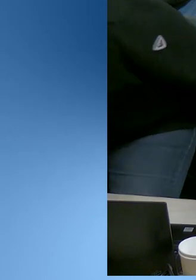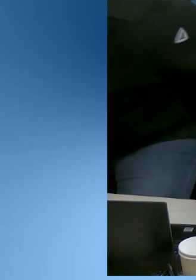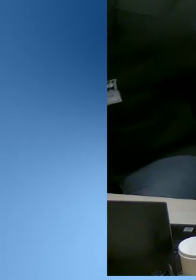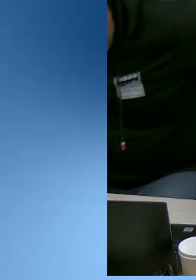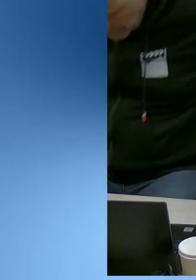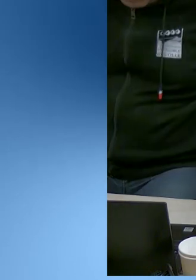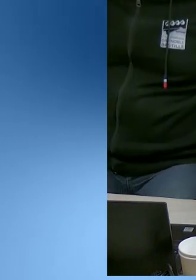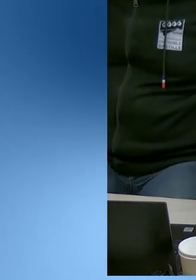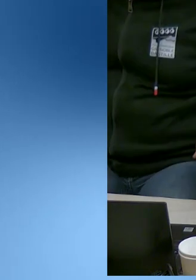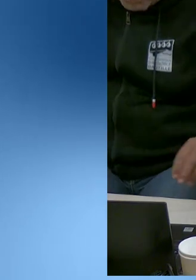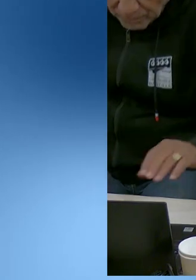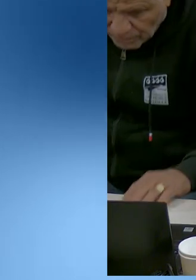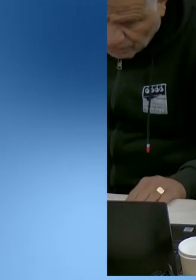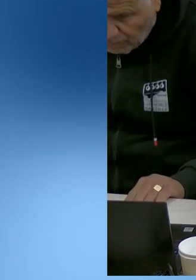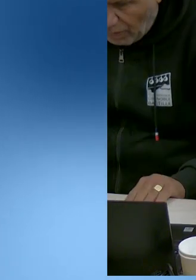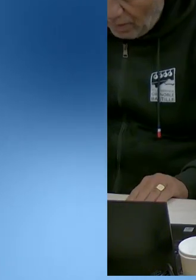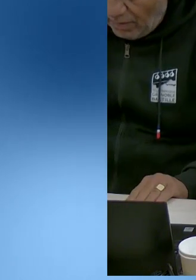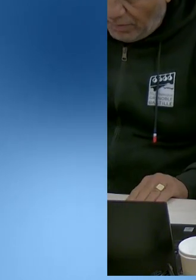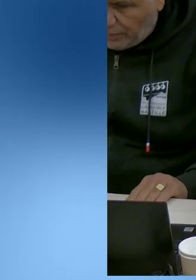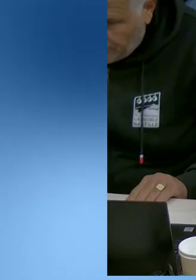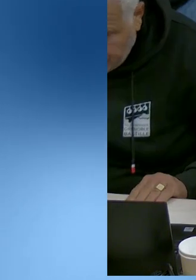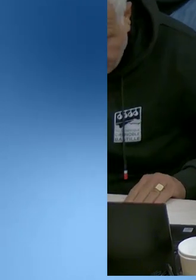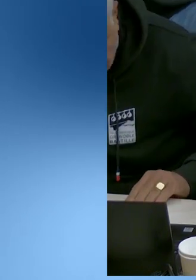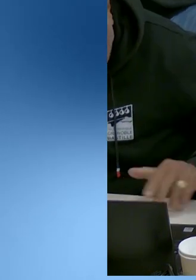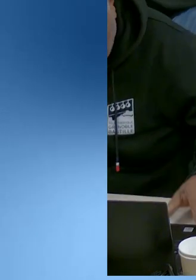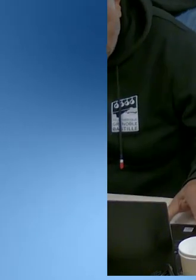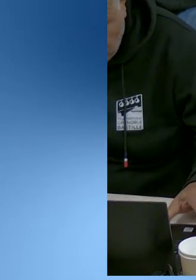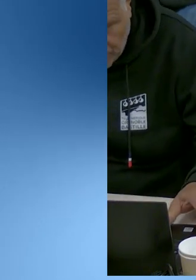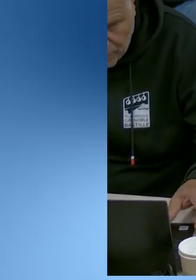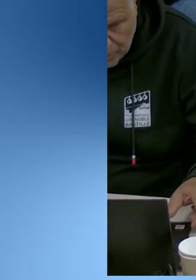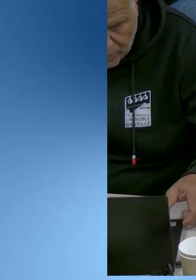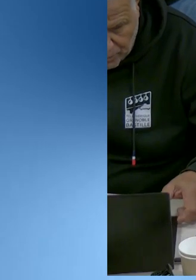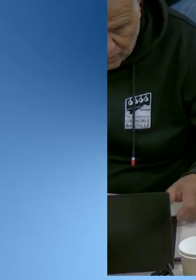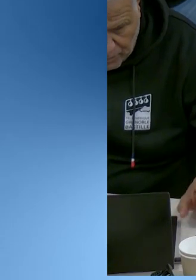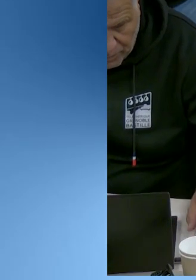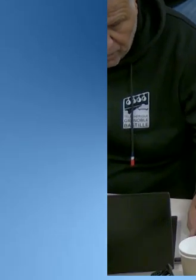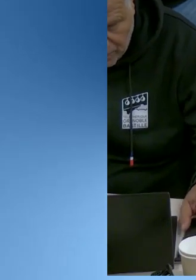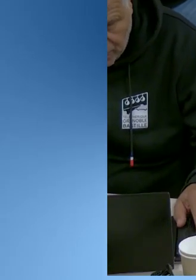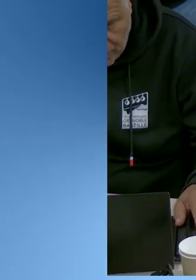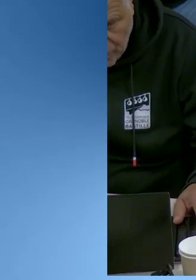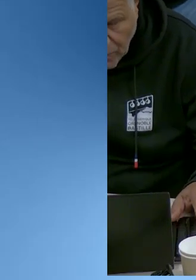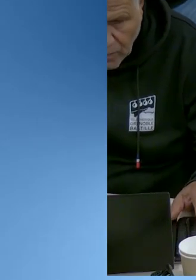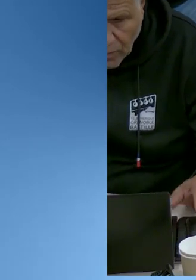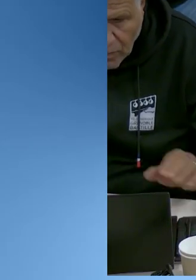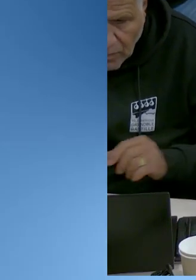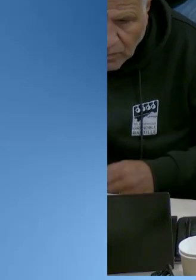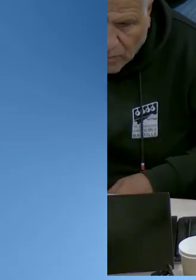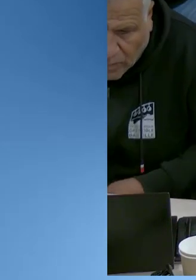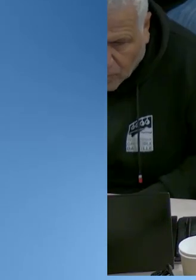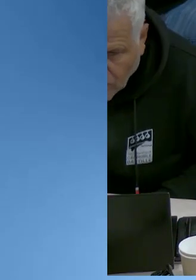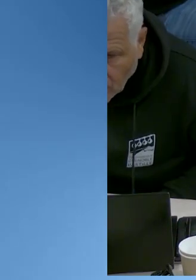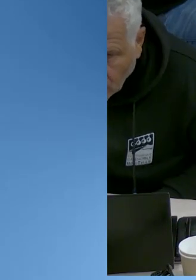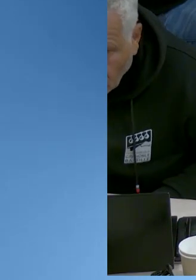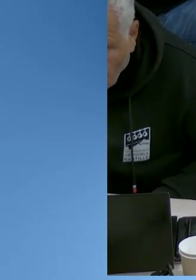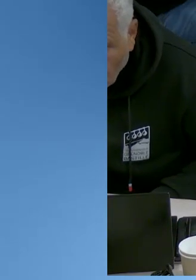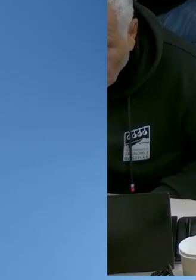ce refus et c'est pour ça qu'il est là pour essayer de de comprendre toutes ces raisons et également nous nous vous posons cette question précise c'est que la